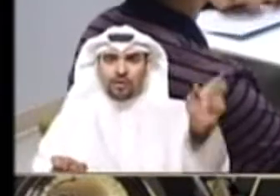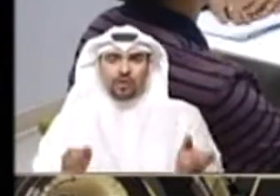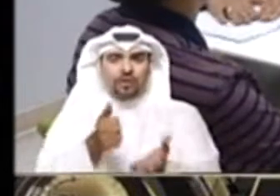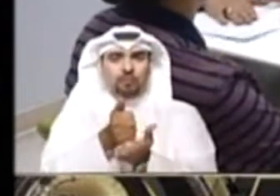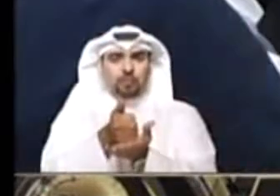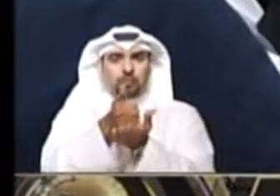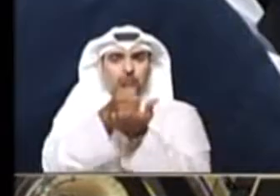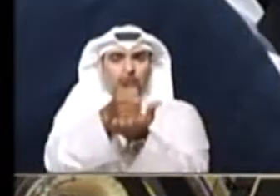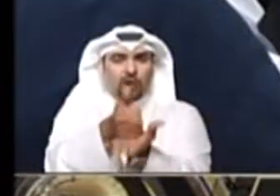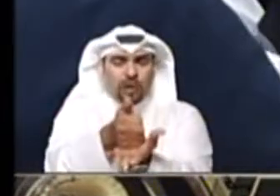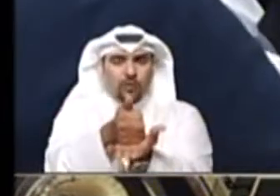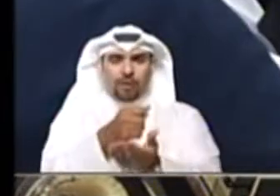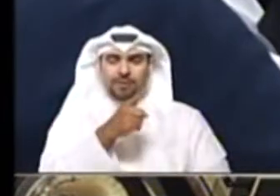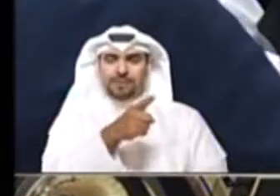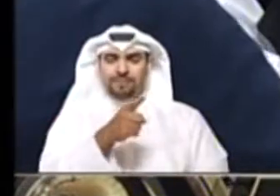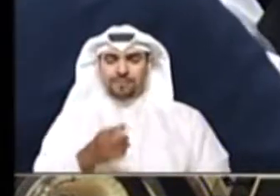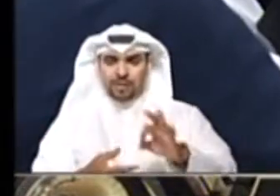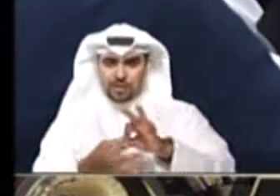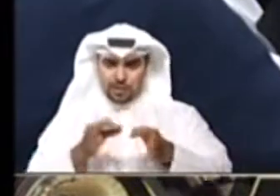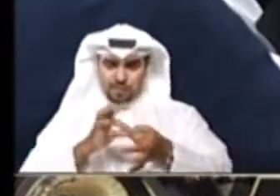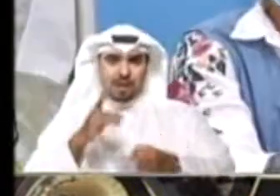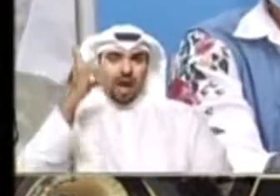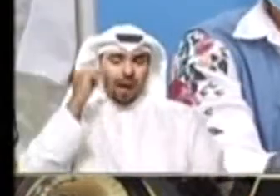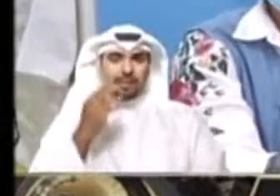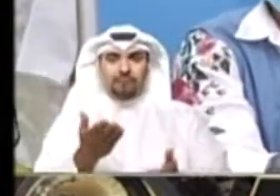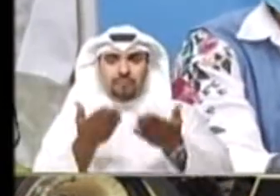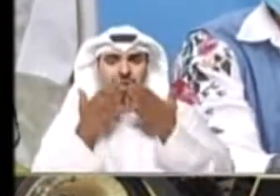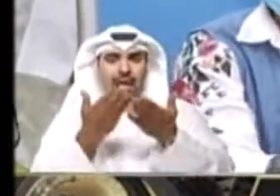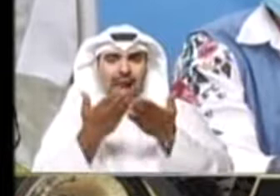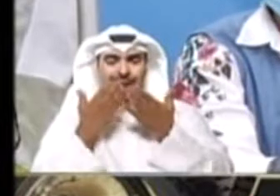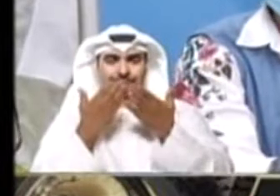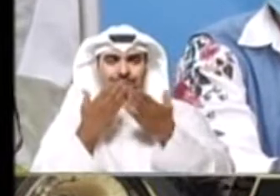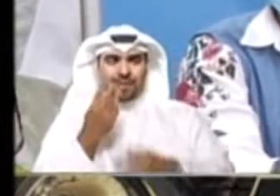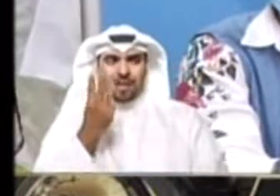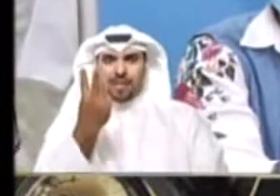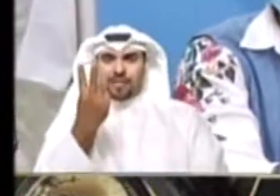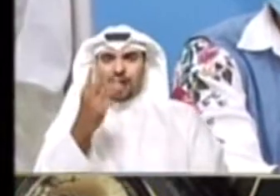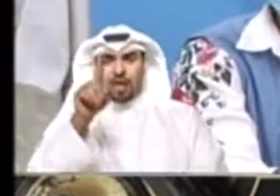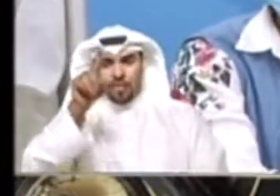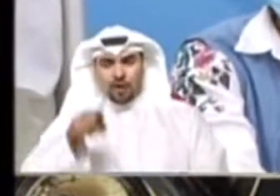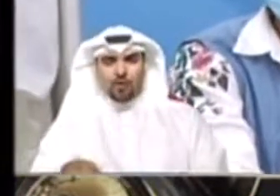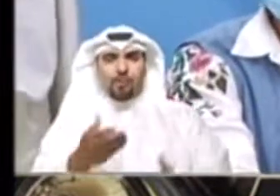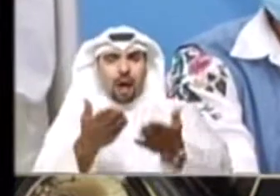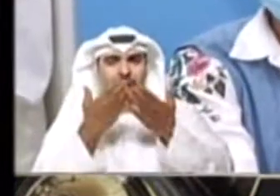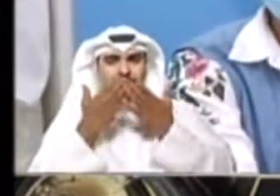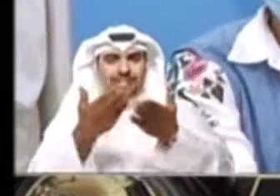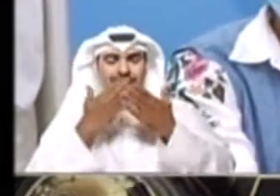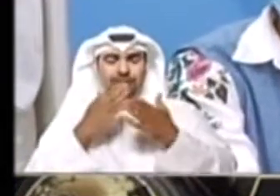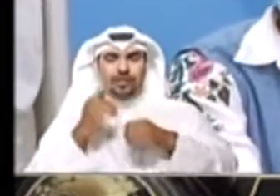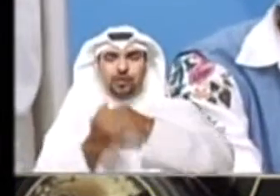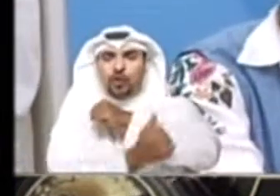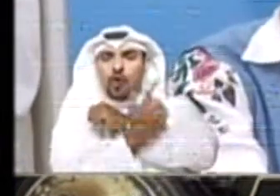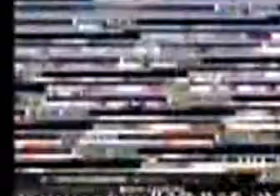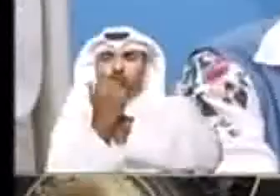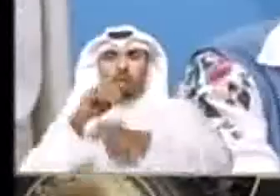خطة النصر فيها جمعية أبي أتعلم. أنا باجي 3 أيام بالأسبوع تقريبا، وباجي بتعلم وتعلم أشياء كتير